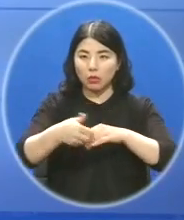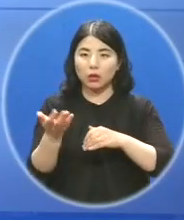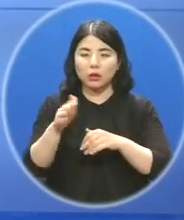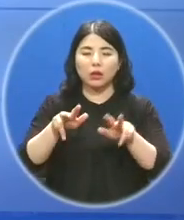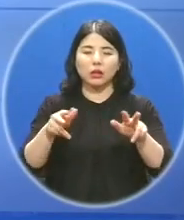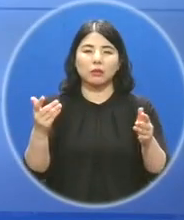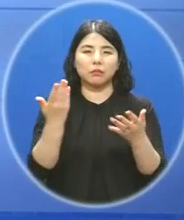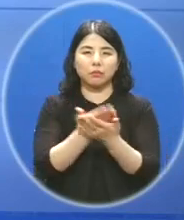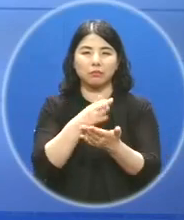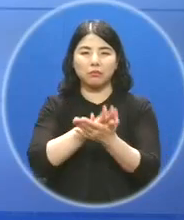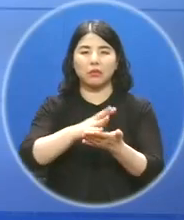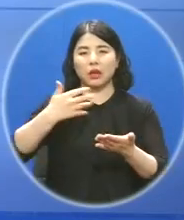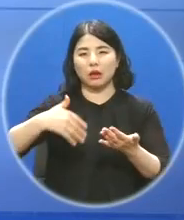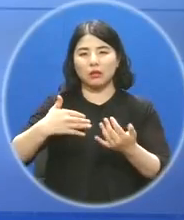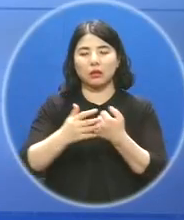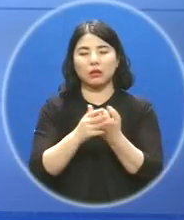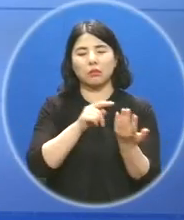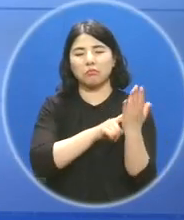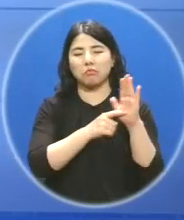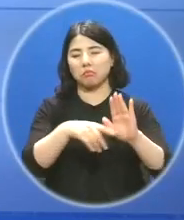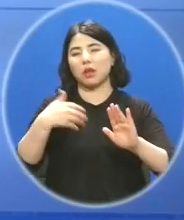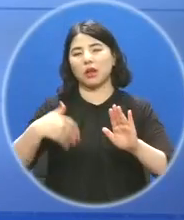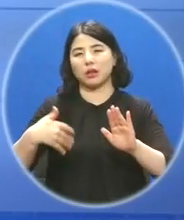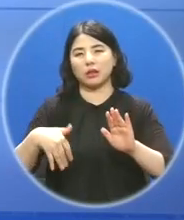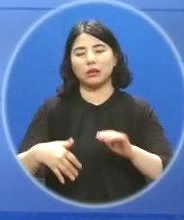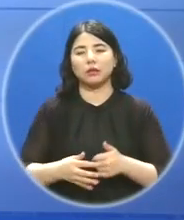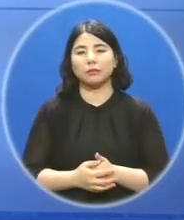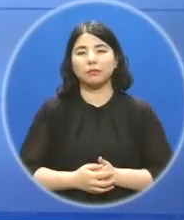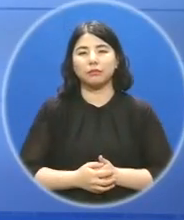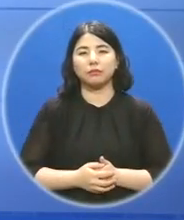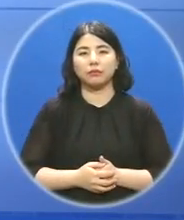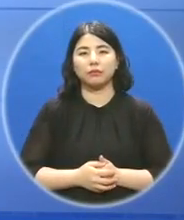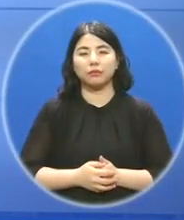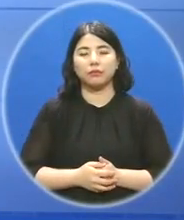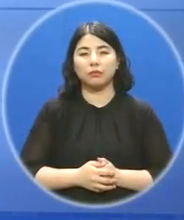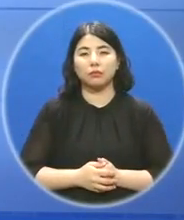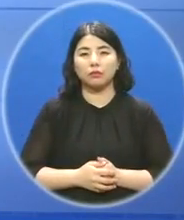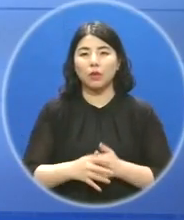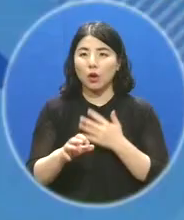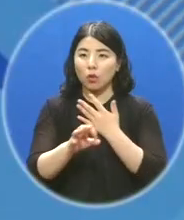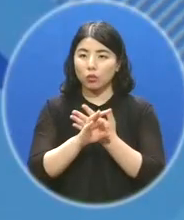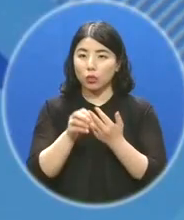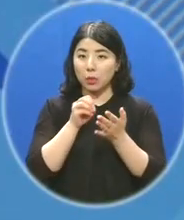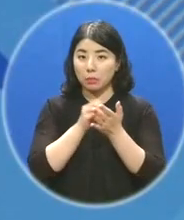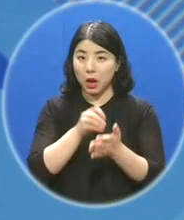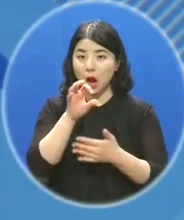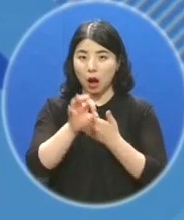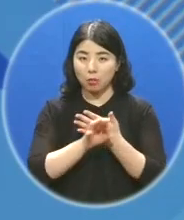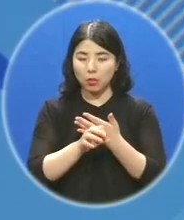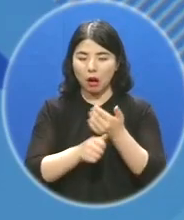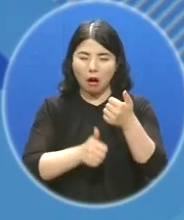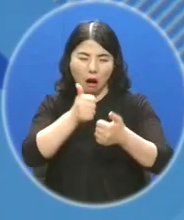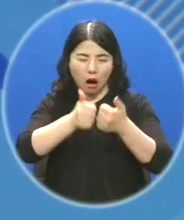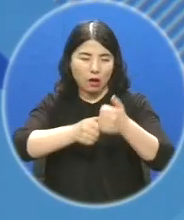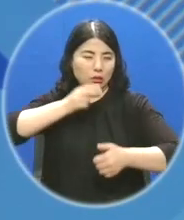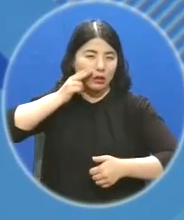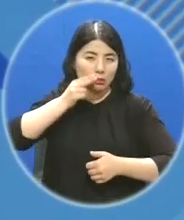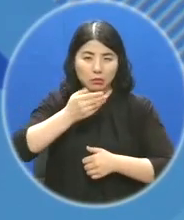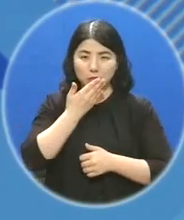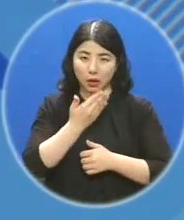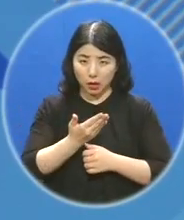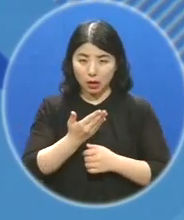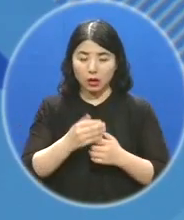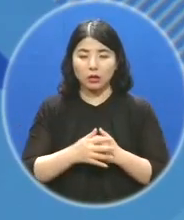정밀로 하지 않았기 때문에 뭐라고 이제 발표는 못하고 있었던 거고요. 네. 이 후보가 되고 나면 과열 경쟁이 이루어질 수